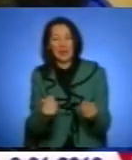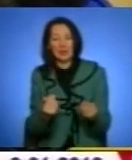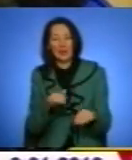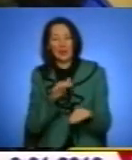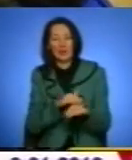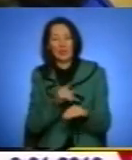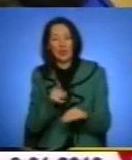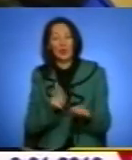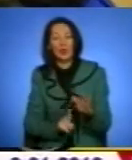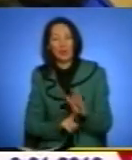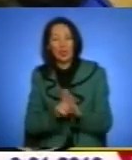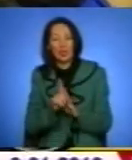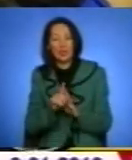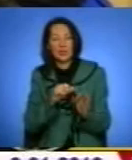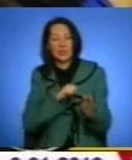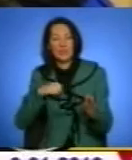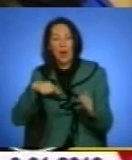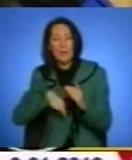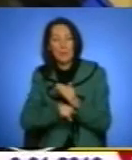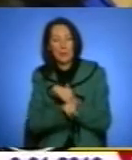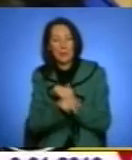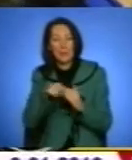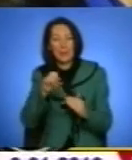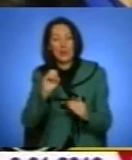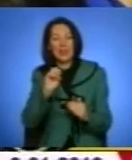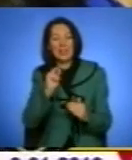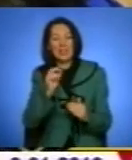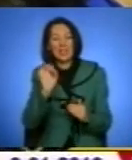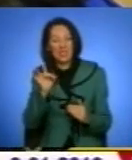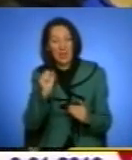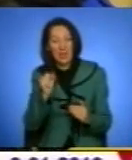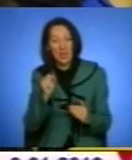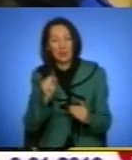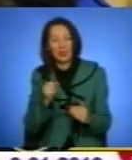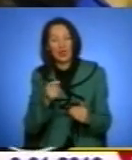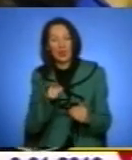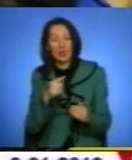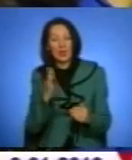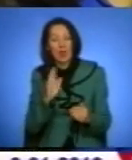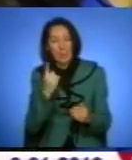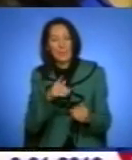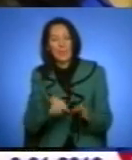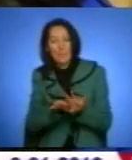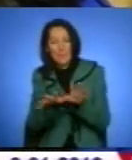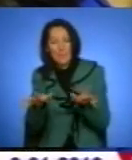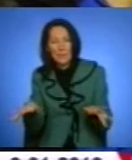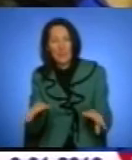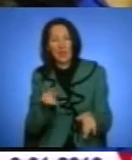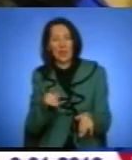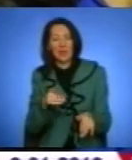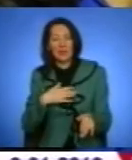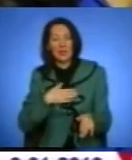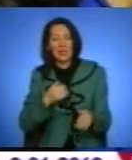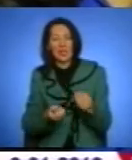Фактично відсюди починається сама піщера, вже піщерний лабіринт. Це було перше велике розвідлення. Ну і у нього родилася така